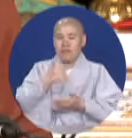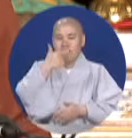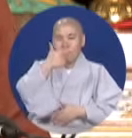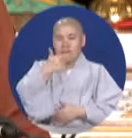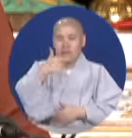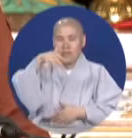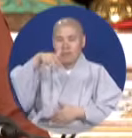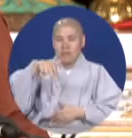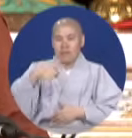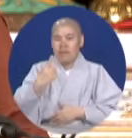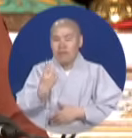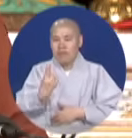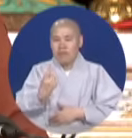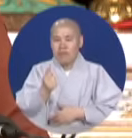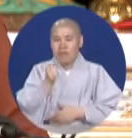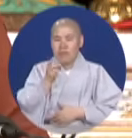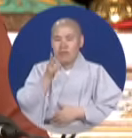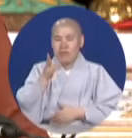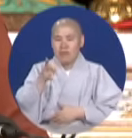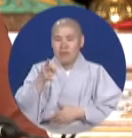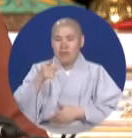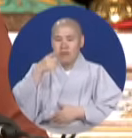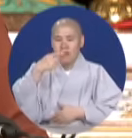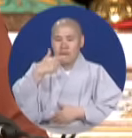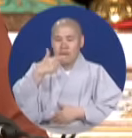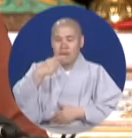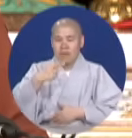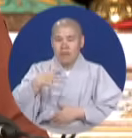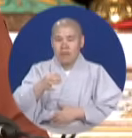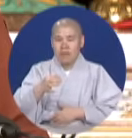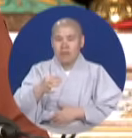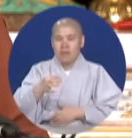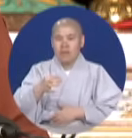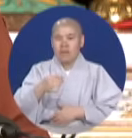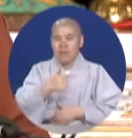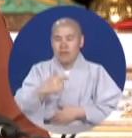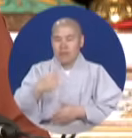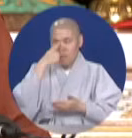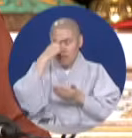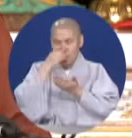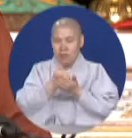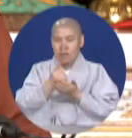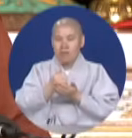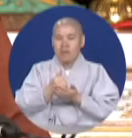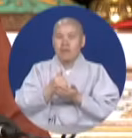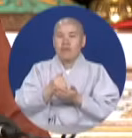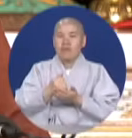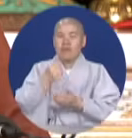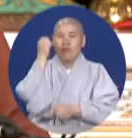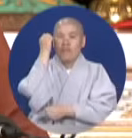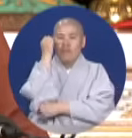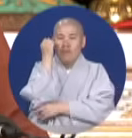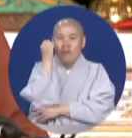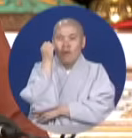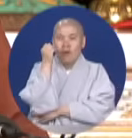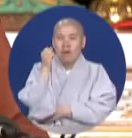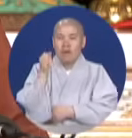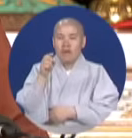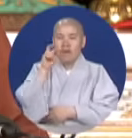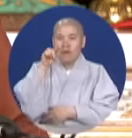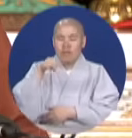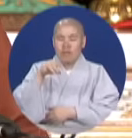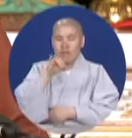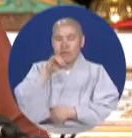육조 해능선사의 본래 무일물에 대한 뜻을 아느냐 이렇게 물었어요.